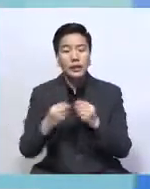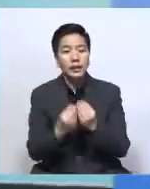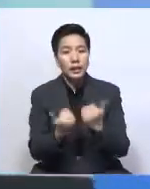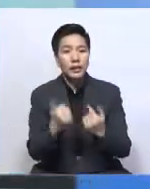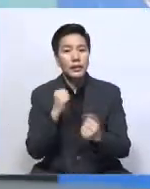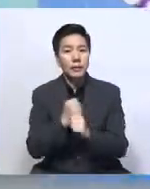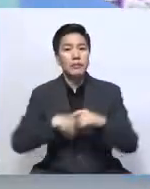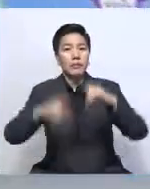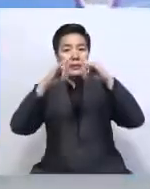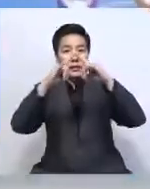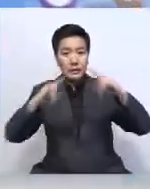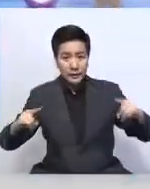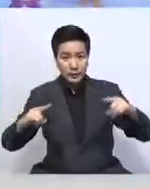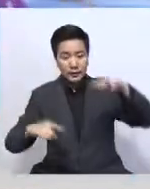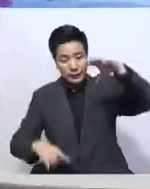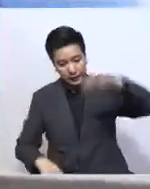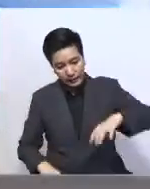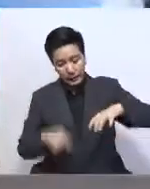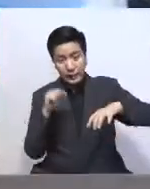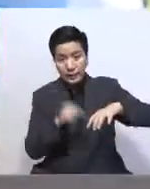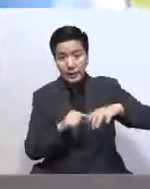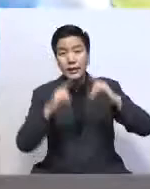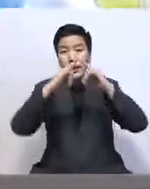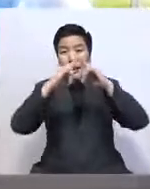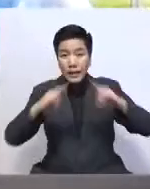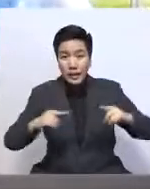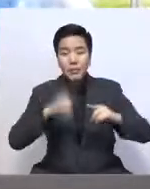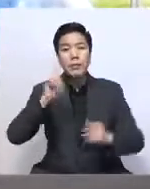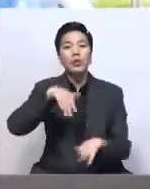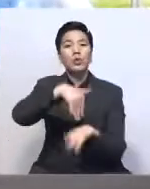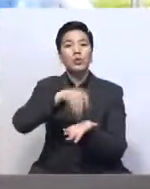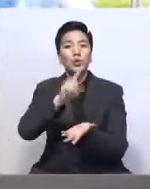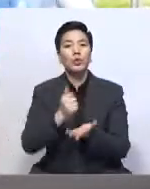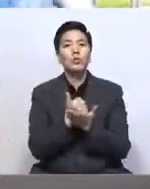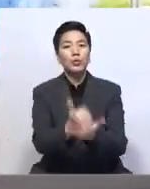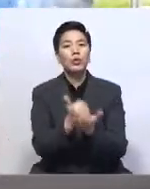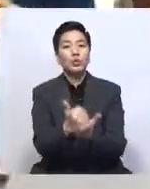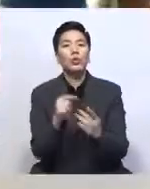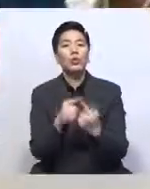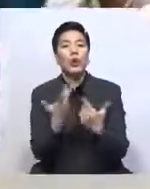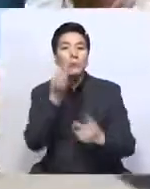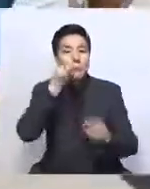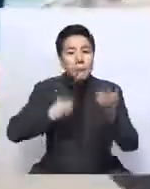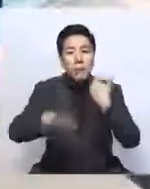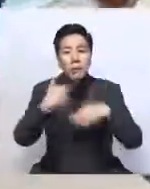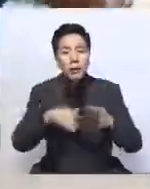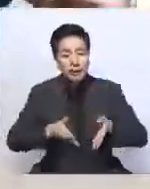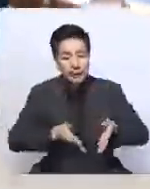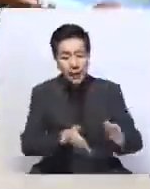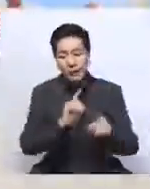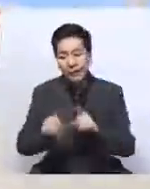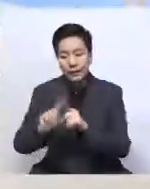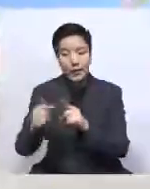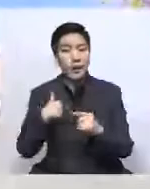จะมีการจัดตั้งเต็นท์ One Transport ซึ่งเต็นท์นี้เนี่ยนะคะจุดนี้จะเป็นศูนย์อำนวยความสะดวกตลอดช่วงสงกรานต์แล้วก็ในทุกๆเส้นท